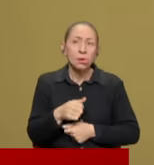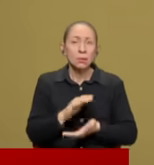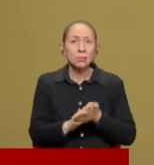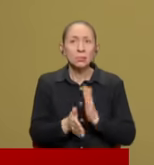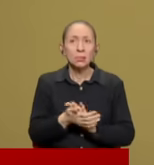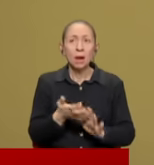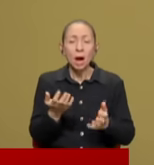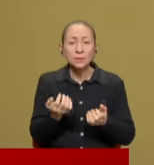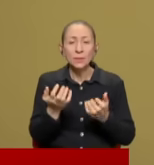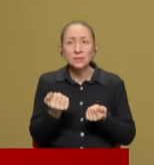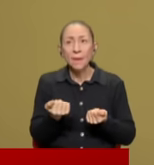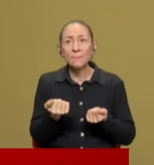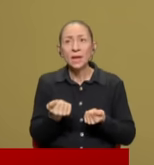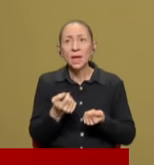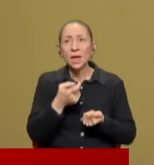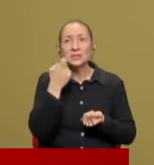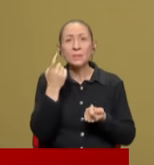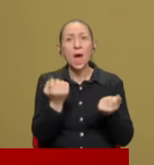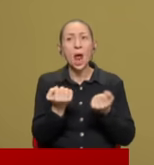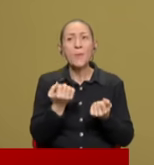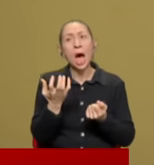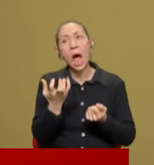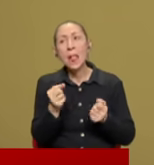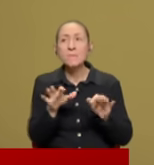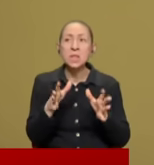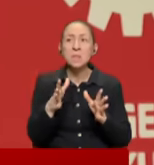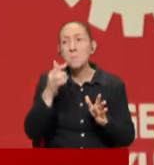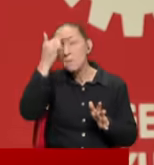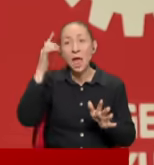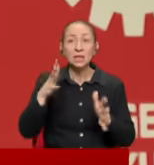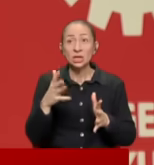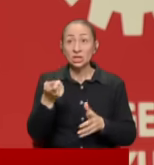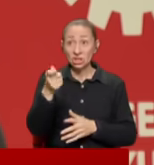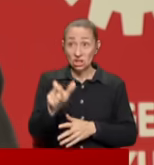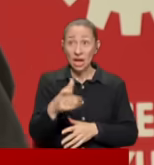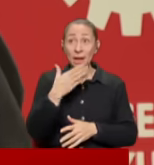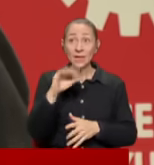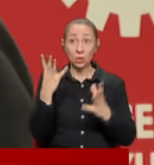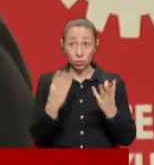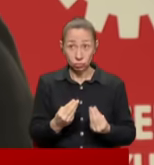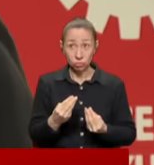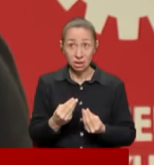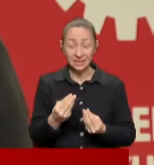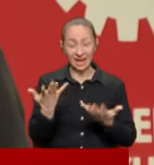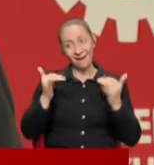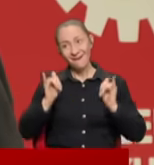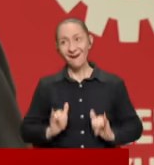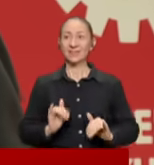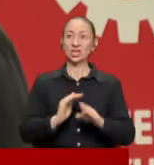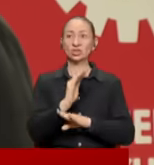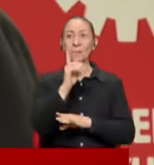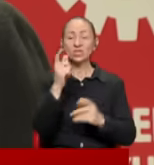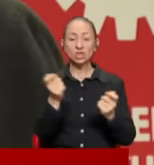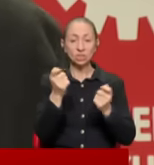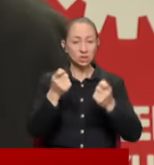yok. Alsam ancak eski bir araba alabilsem alabilirim ancak. İşçiyi emekli olduğunda daha rahat yaşayabileceği